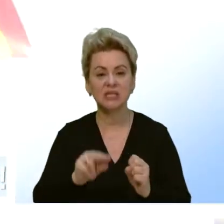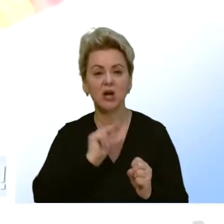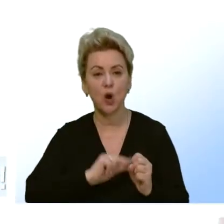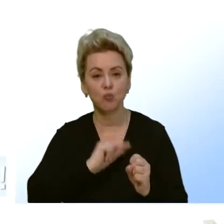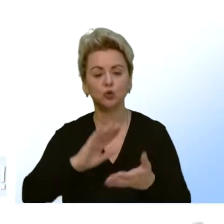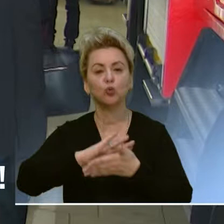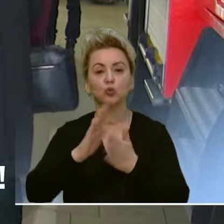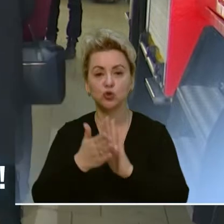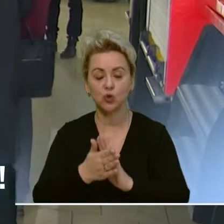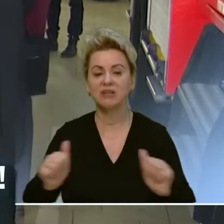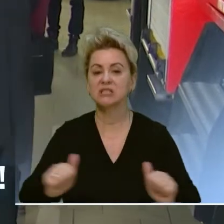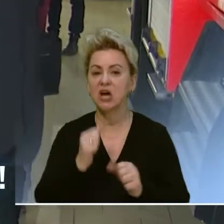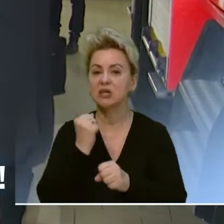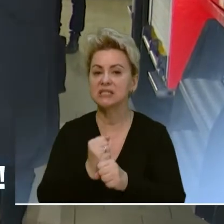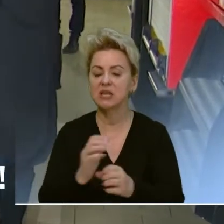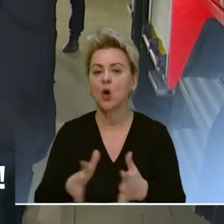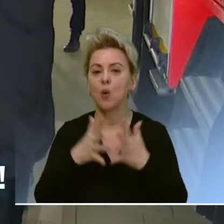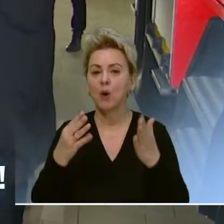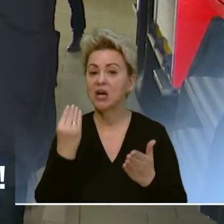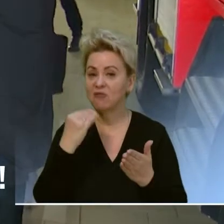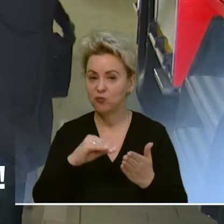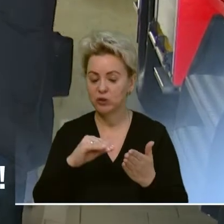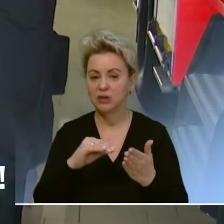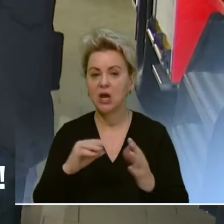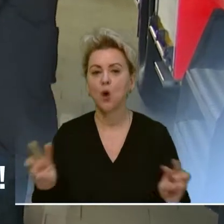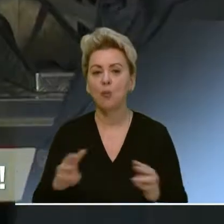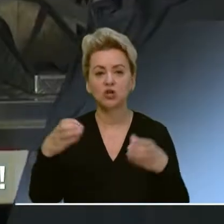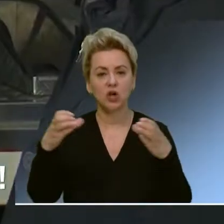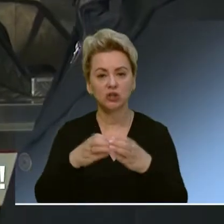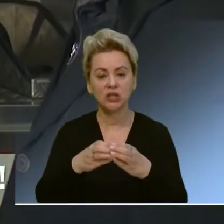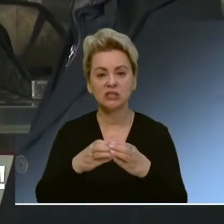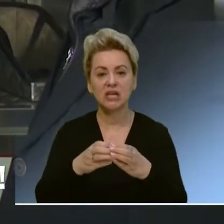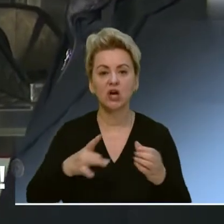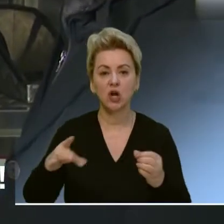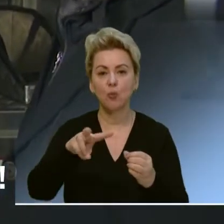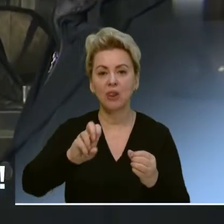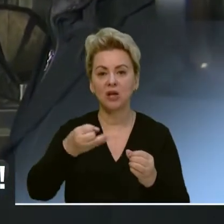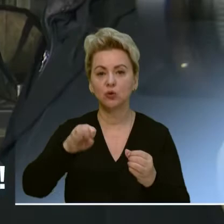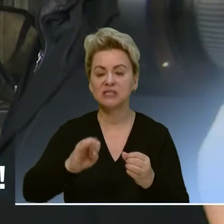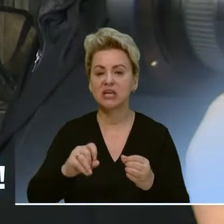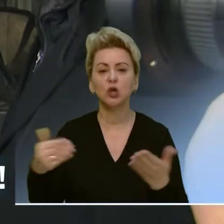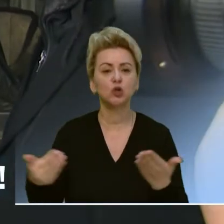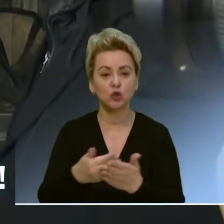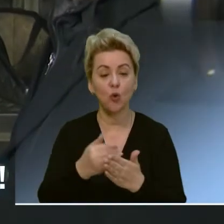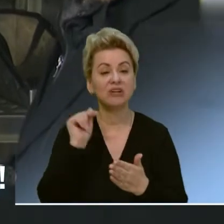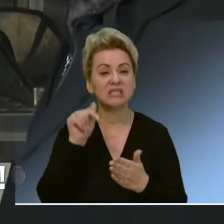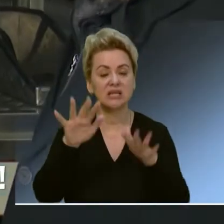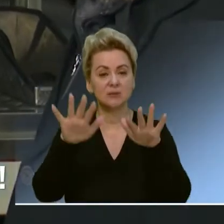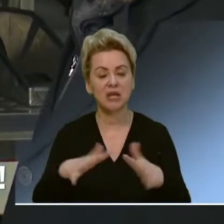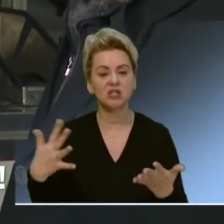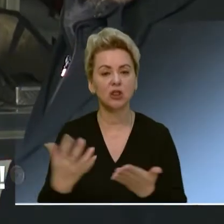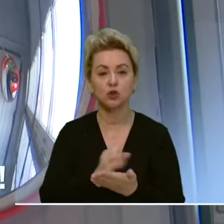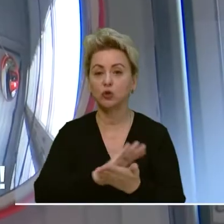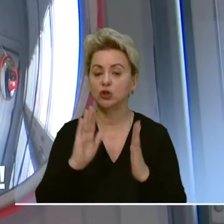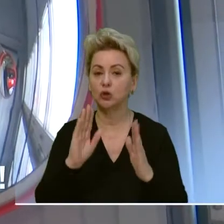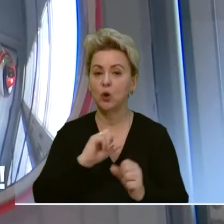работы, условия стараются создать максимально комфортные. Пожарная часть в микрорайоне Платовский – одна из новых, и здесь место нашлось не